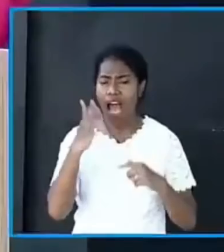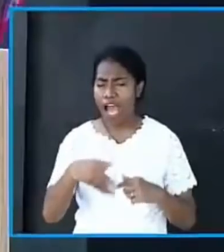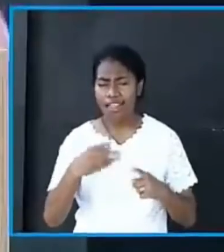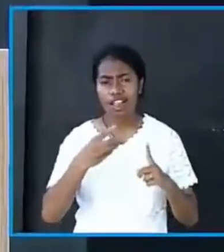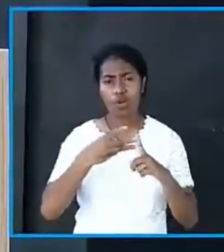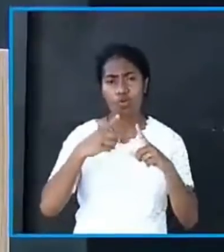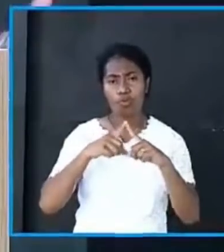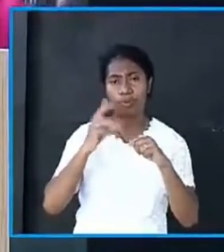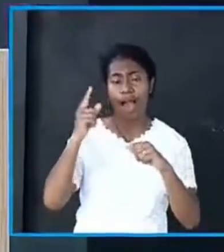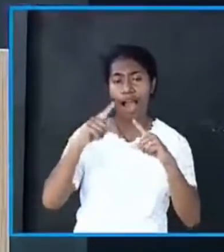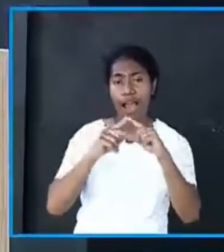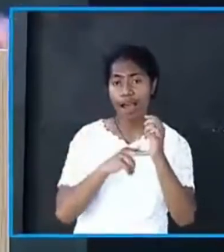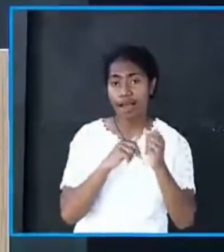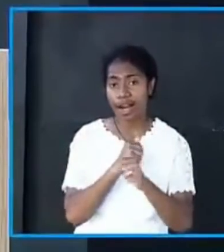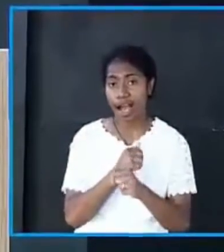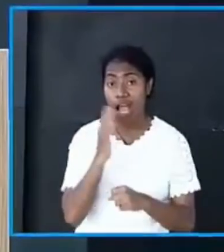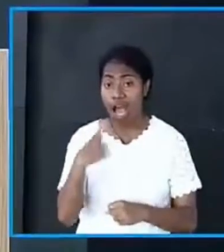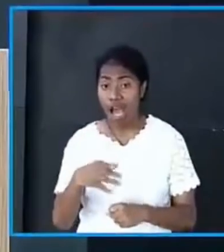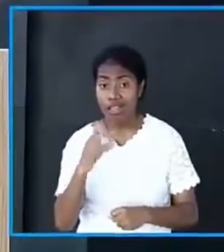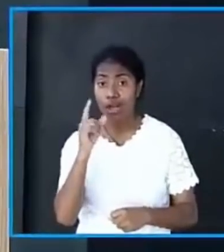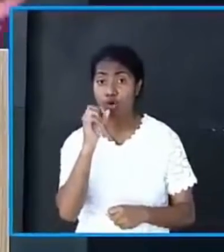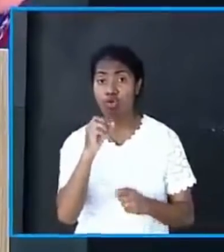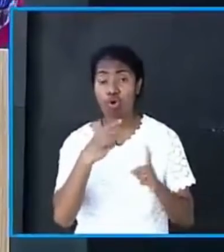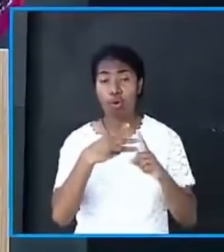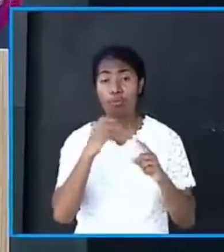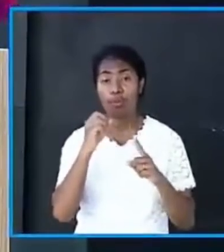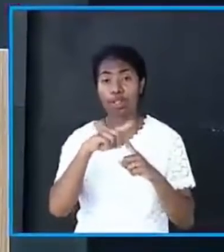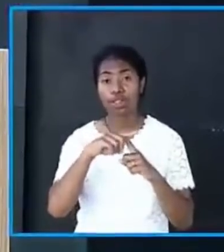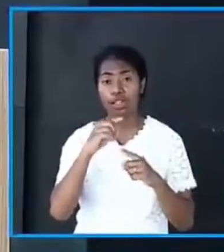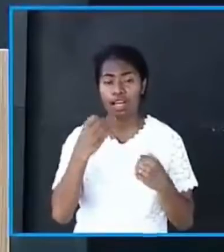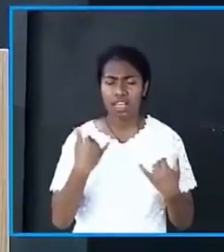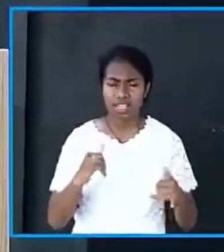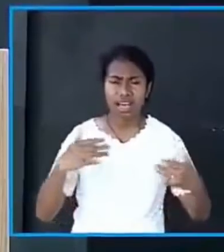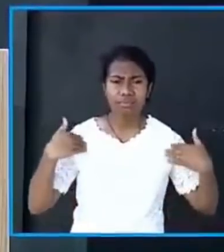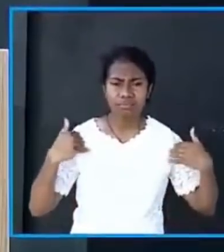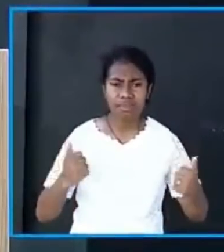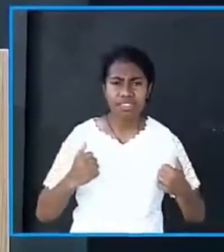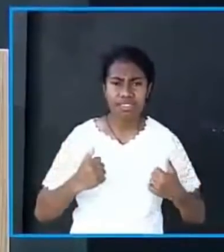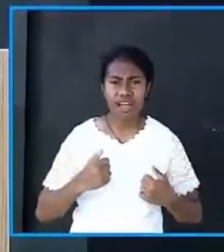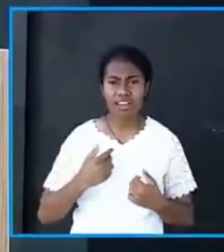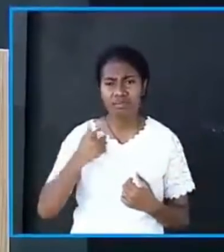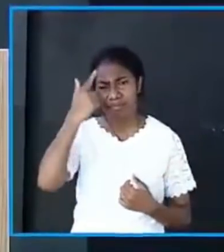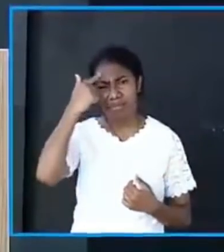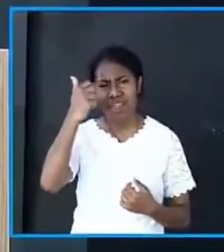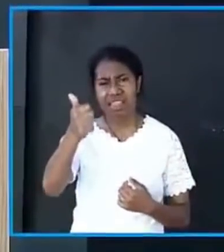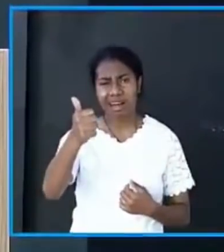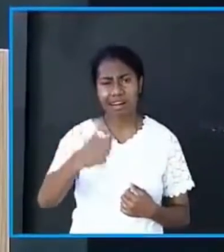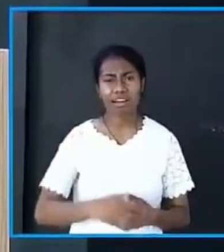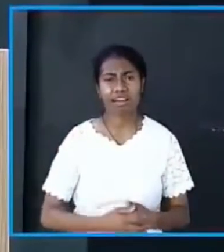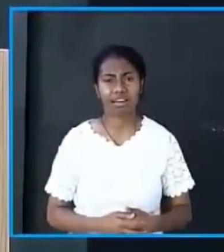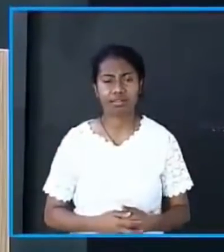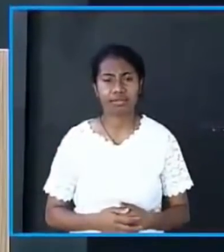manusia bisa membuat robot robot yang bisa yang menjadi cerdas